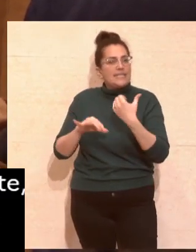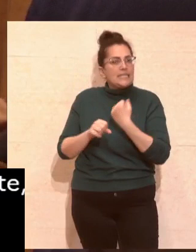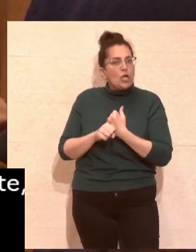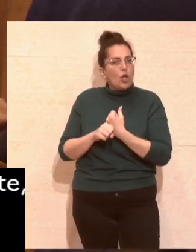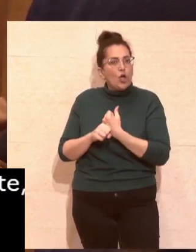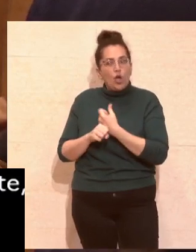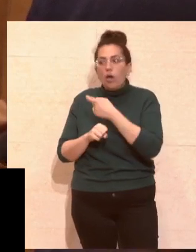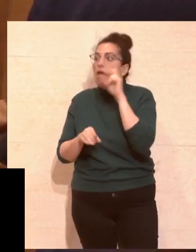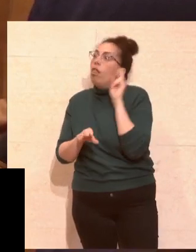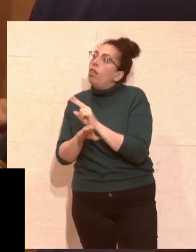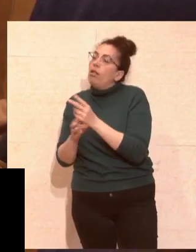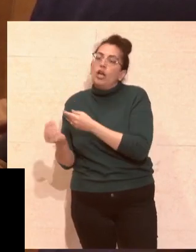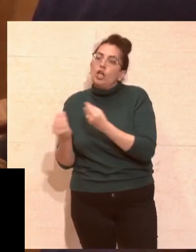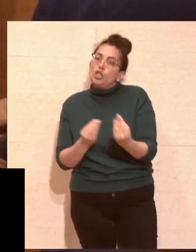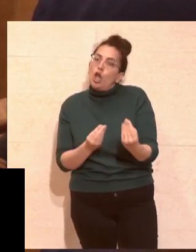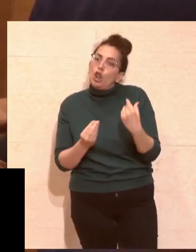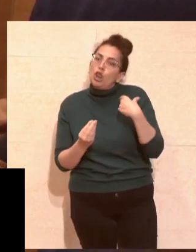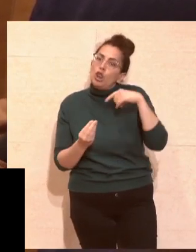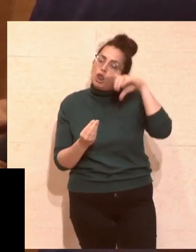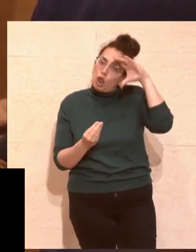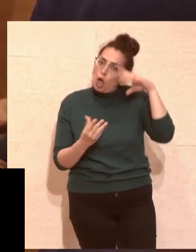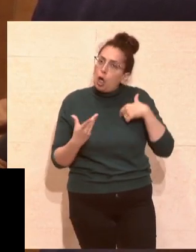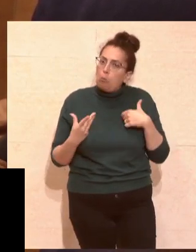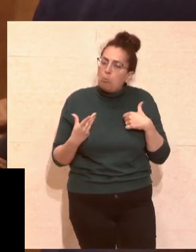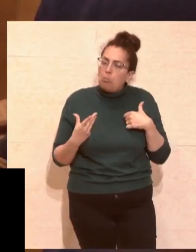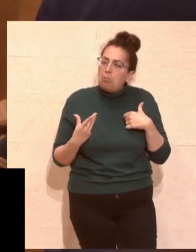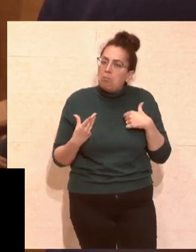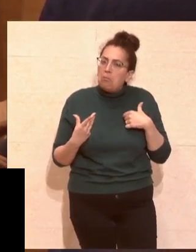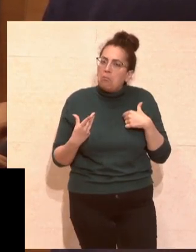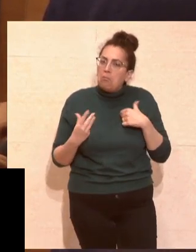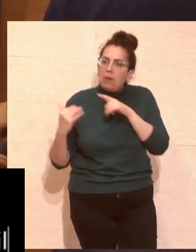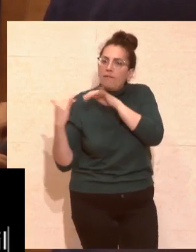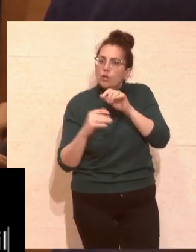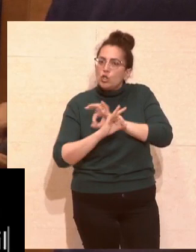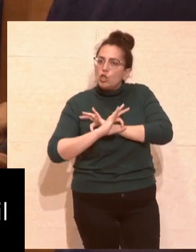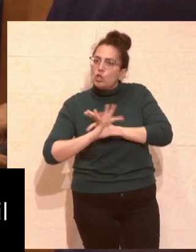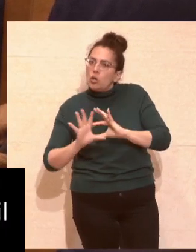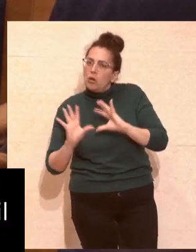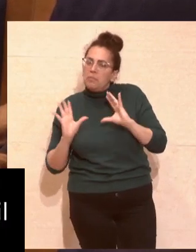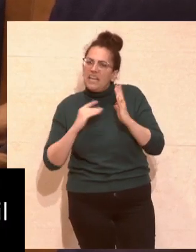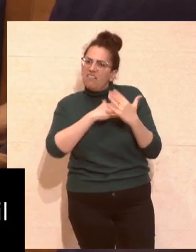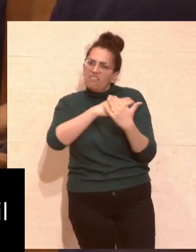compris. Et il me semble que dans les recommandations, il faut limiter le temps d'écran pour les 0 à 6 ans de 30 minutes.